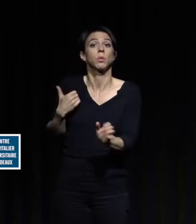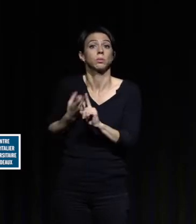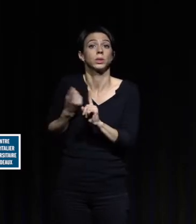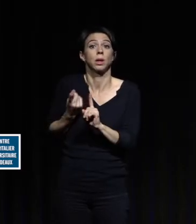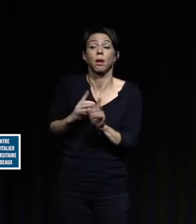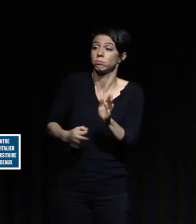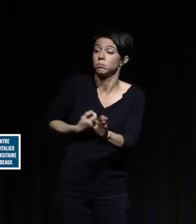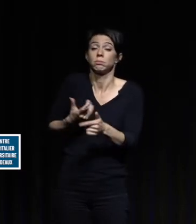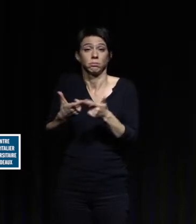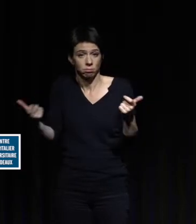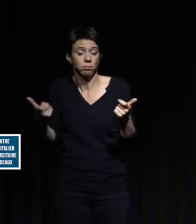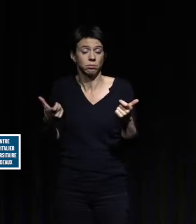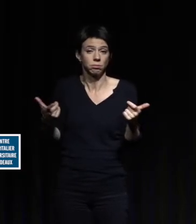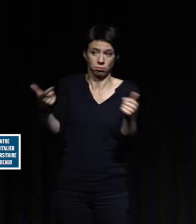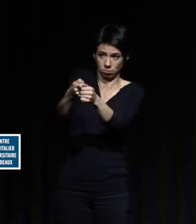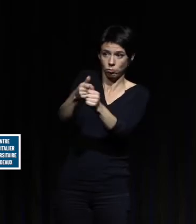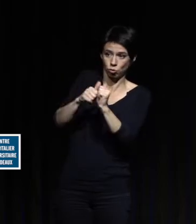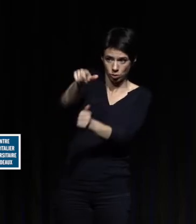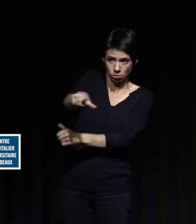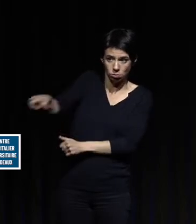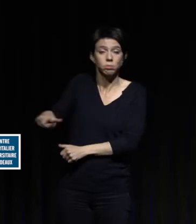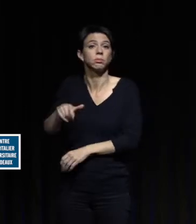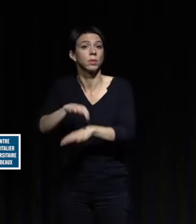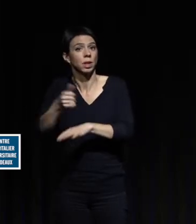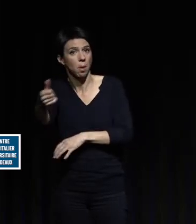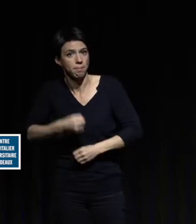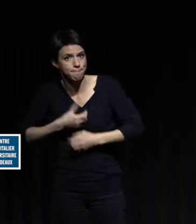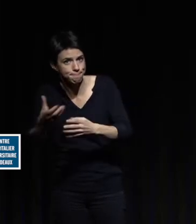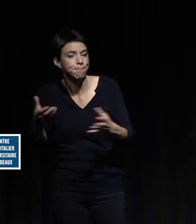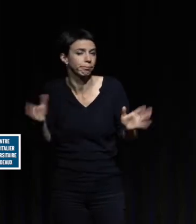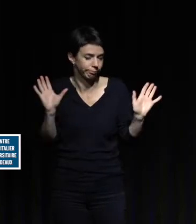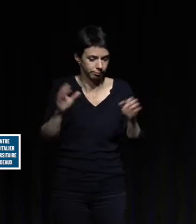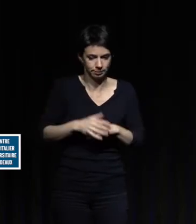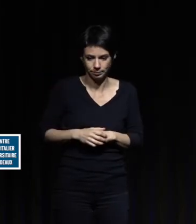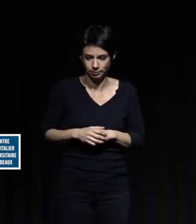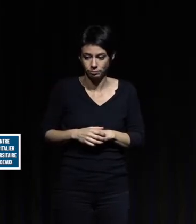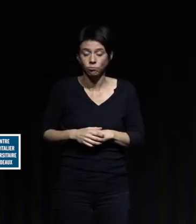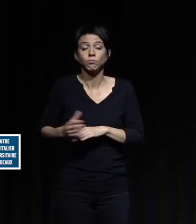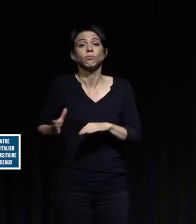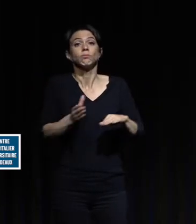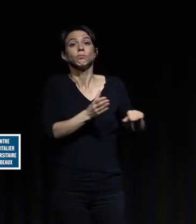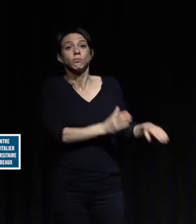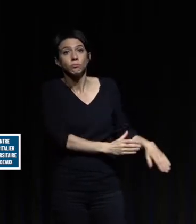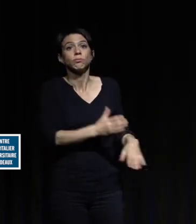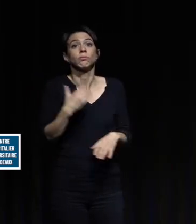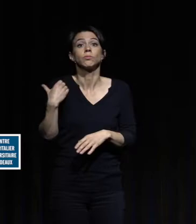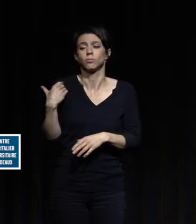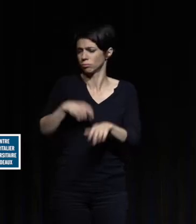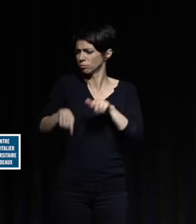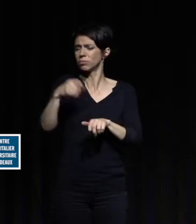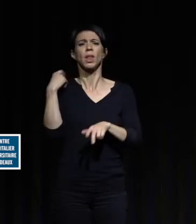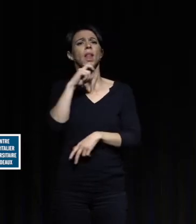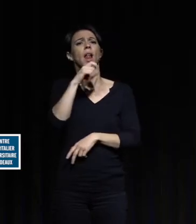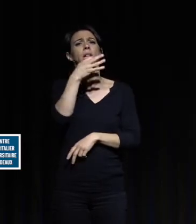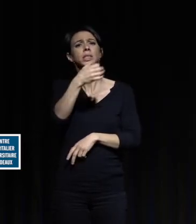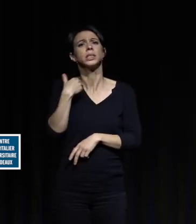la patiente. Je n'irai pas non plus loin sur les traitements d'endométriose par analogue de la GnRH. C'est